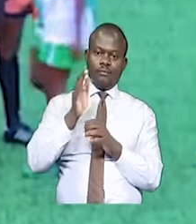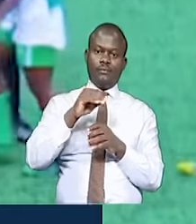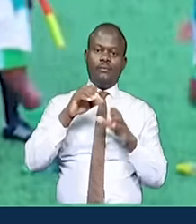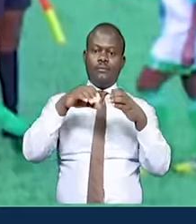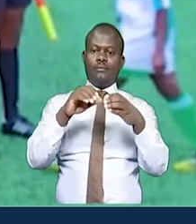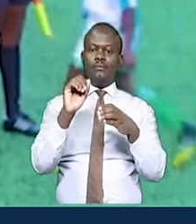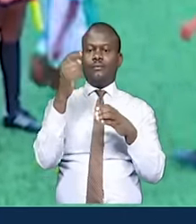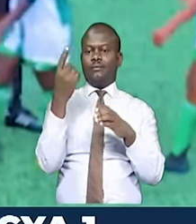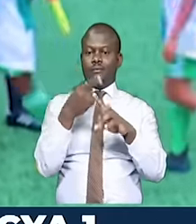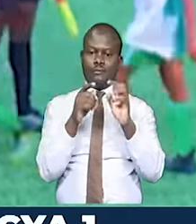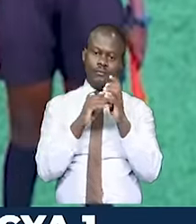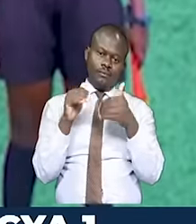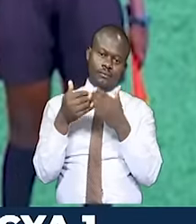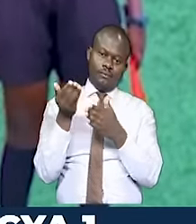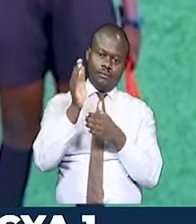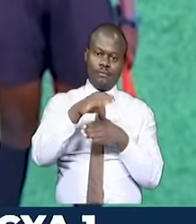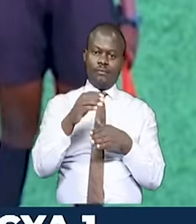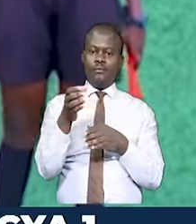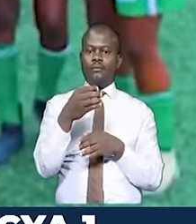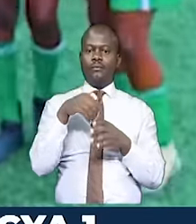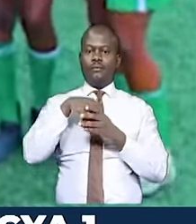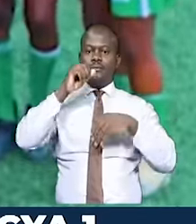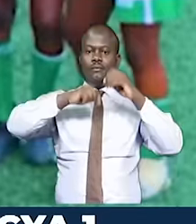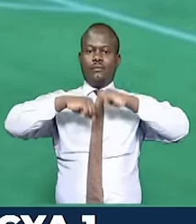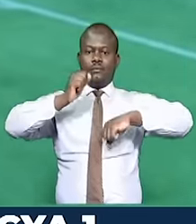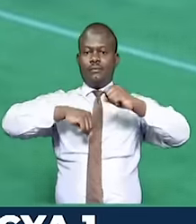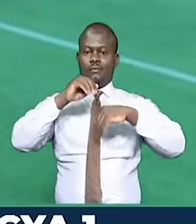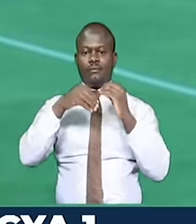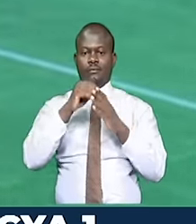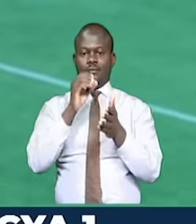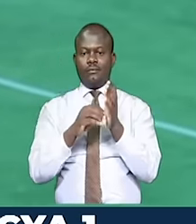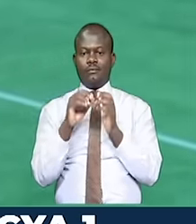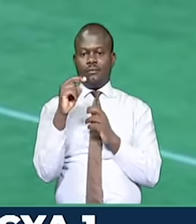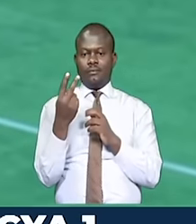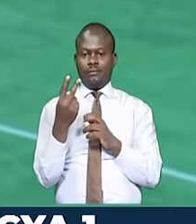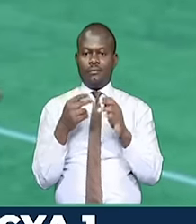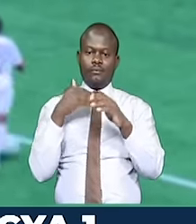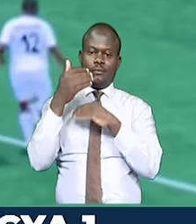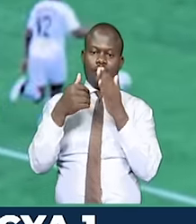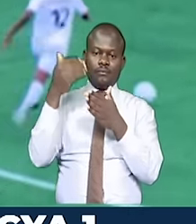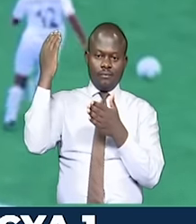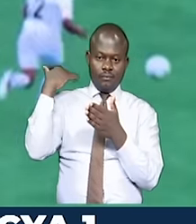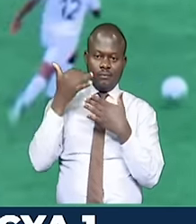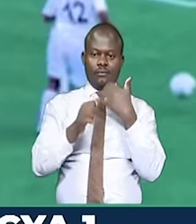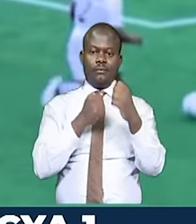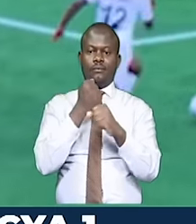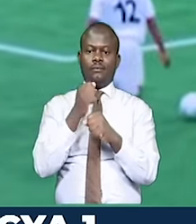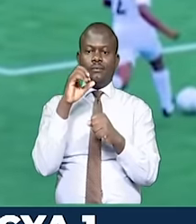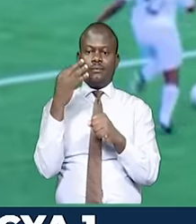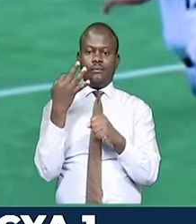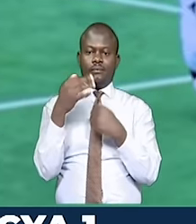mbere ndetse igarukanye igikombe cya championnat yo mu kiciro cya kabiri nyuma yuko yari maze imyaka